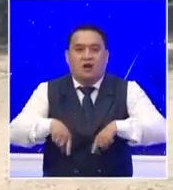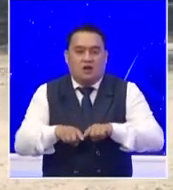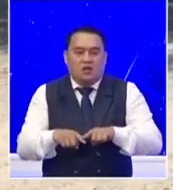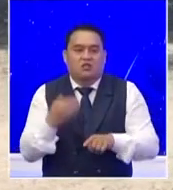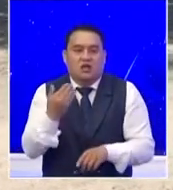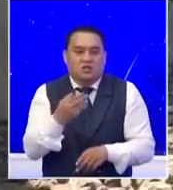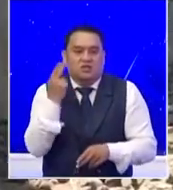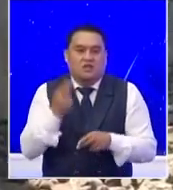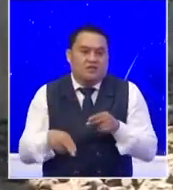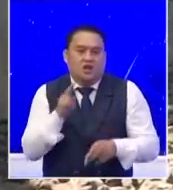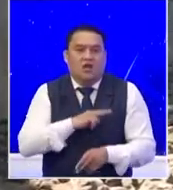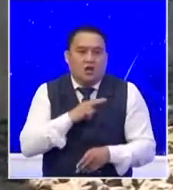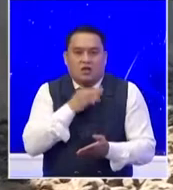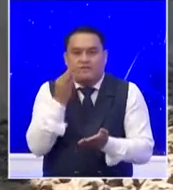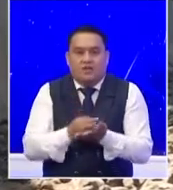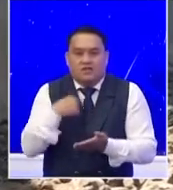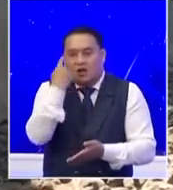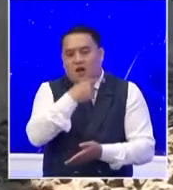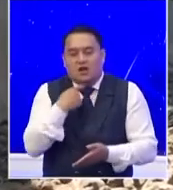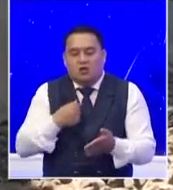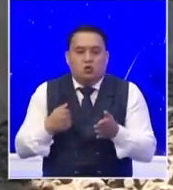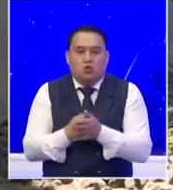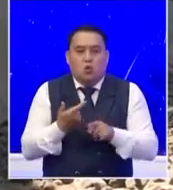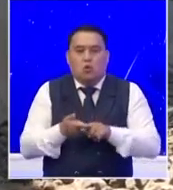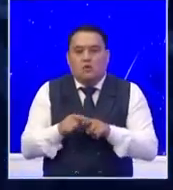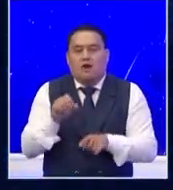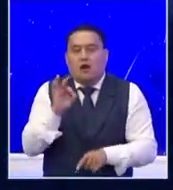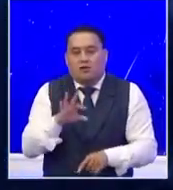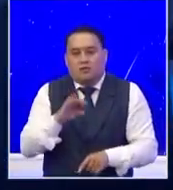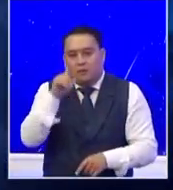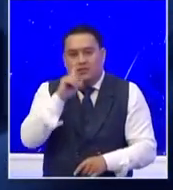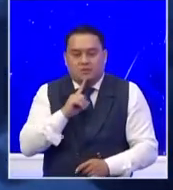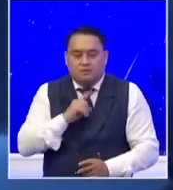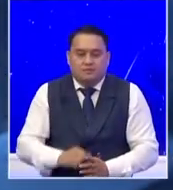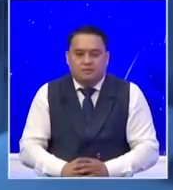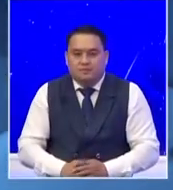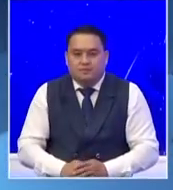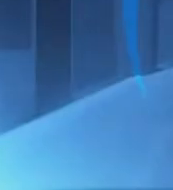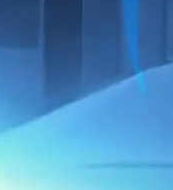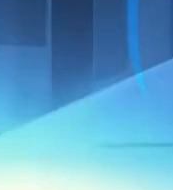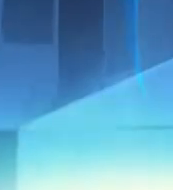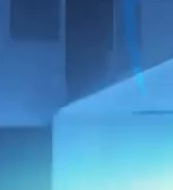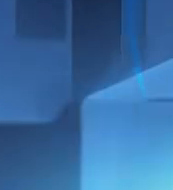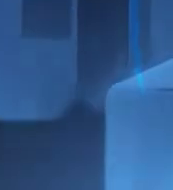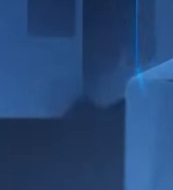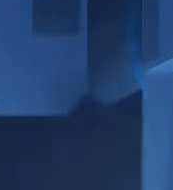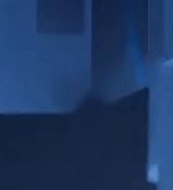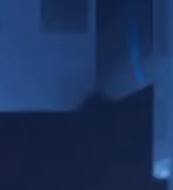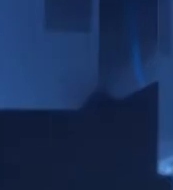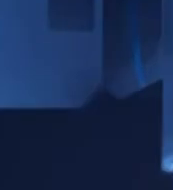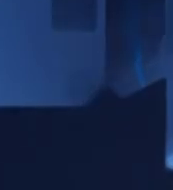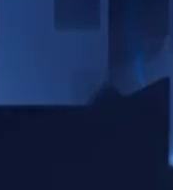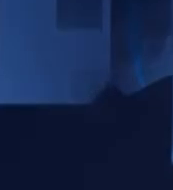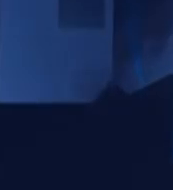организаций. Завершить все работы ответственные лица обещают до конца октября. Ануар Амангельдинов, Аблай Куттукбай, телеканал ЖТСУ.